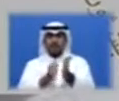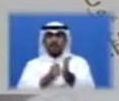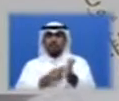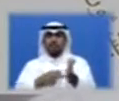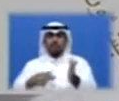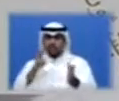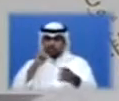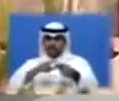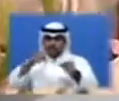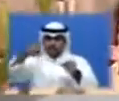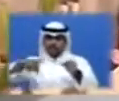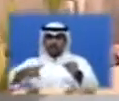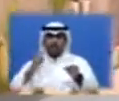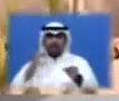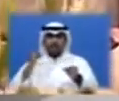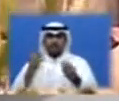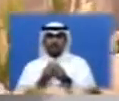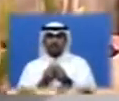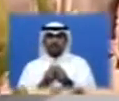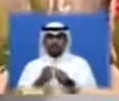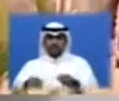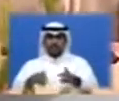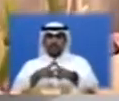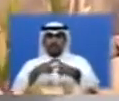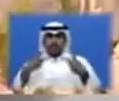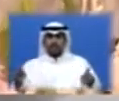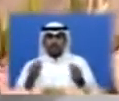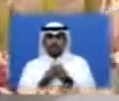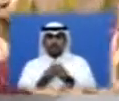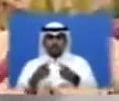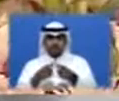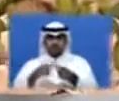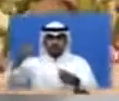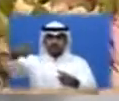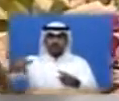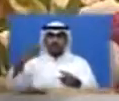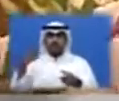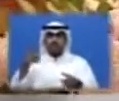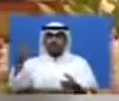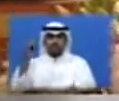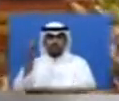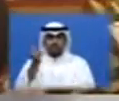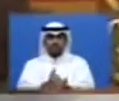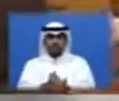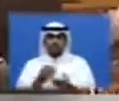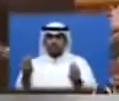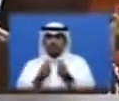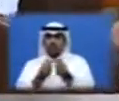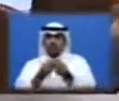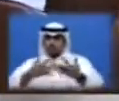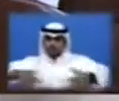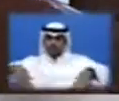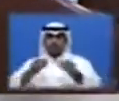العربية. انطلقت أولى فعاليات الاجتماع 36 للفريق التقني لقواعد المعلومات